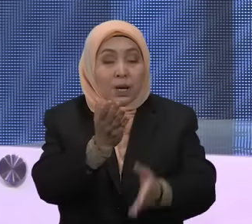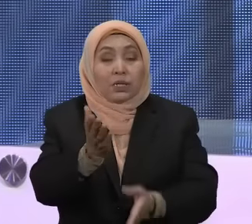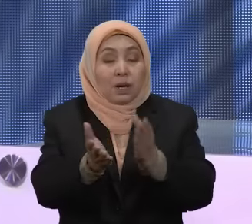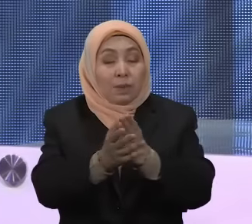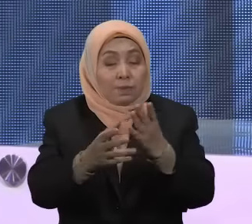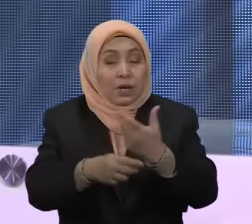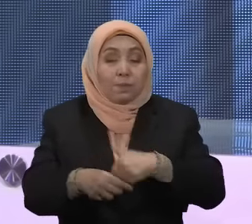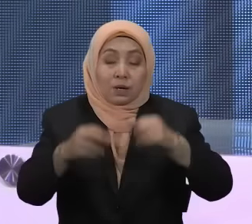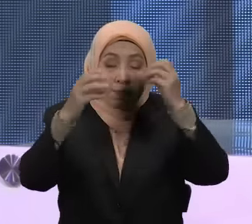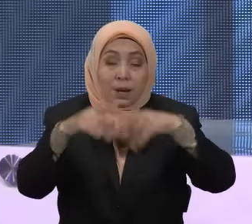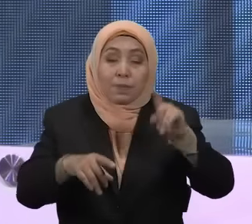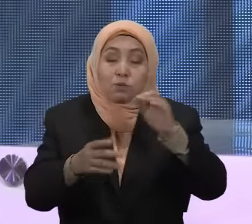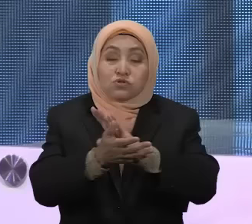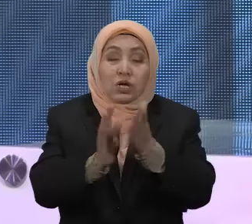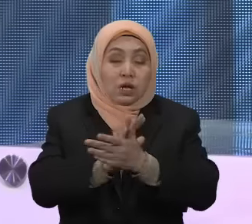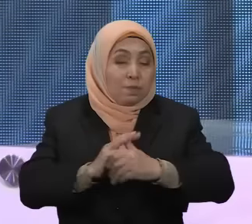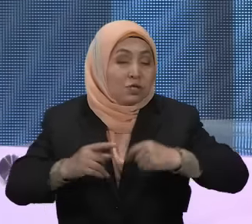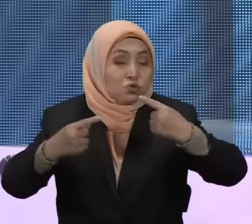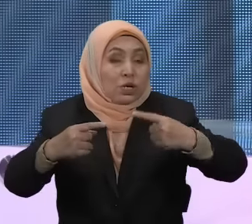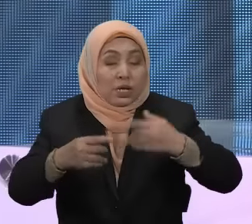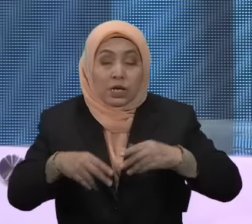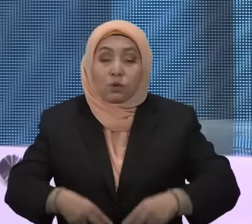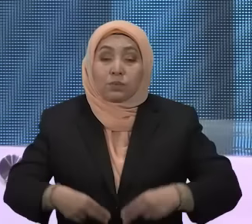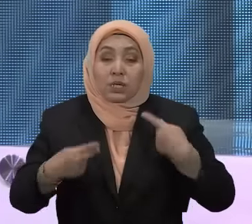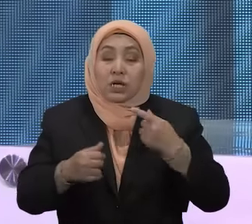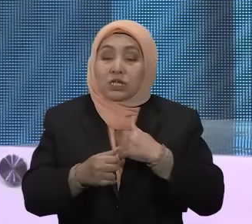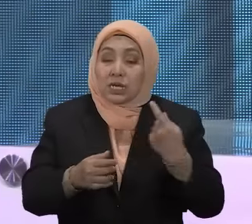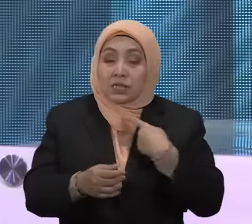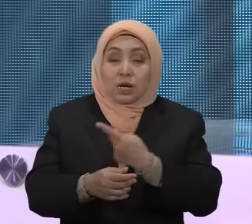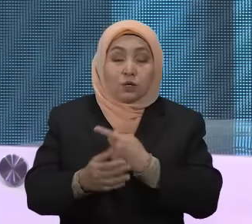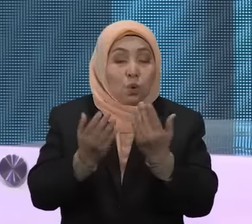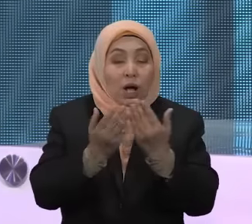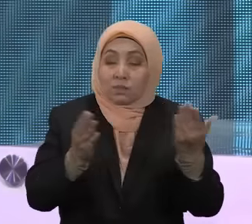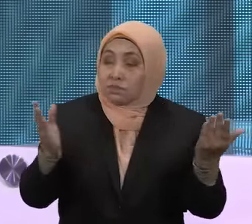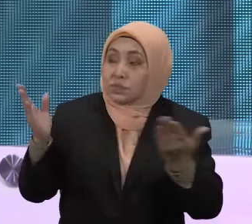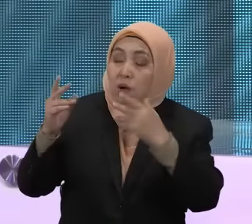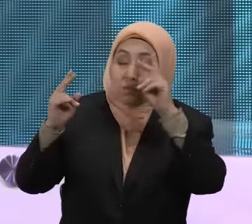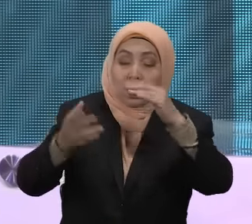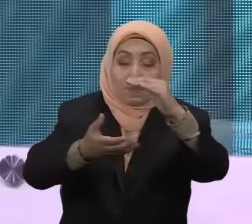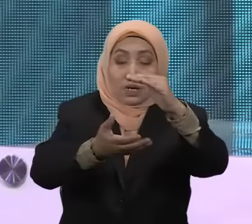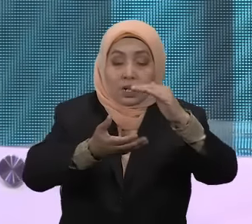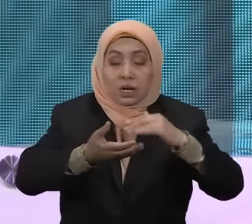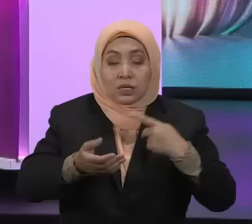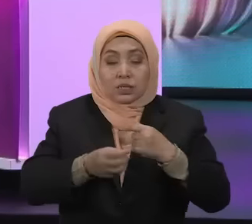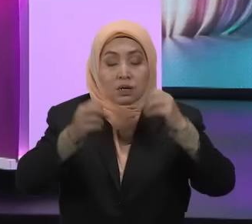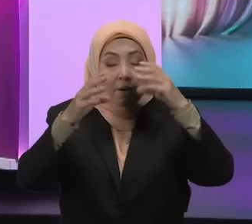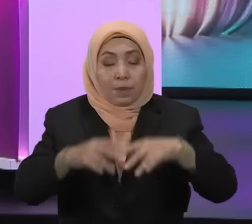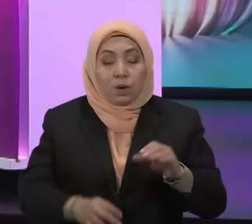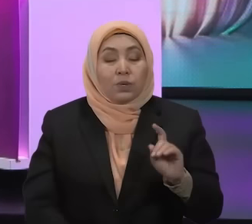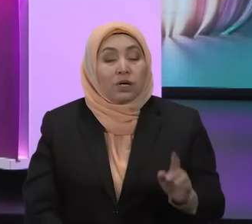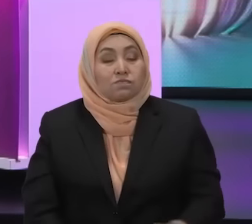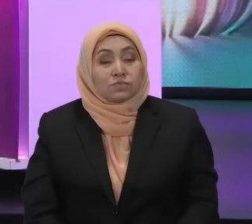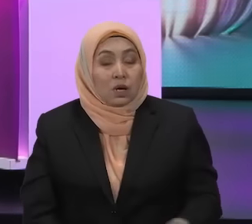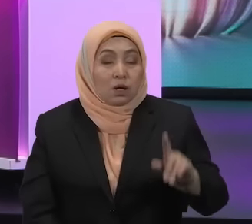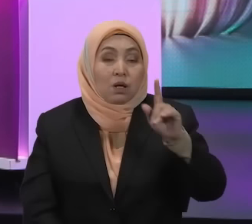mendapat rahmat yang perlu menjadi perjuangan hidup kita seharian. Kita doa Allah bekalkan kita rahmat. Mudah-mudahan sahabat sahabat. Amin.